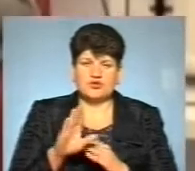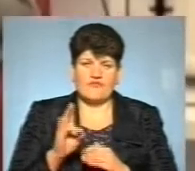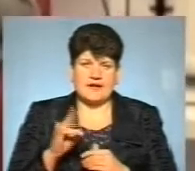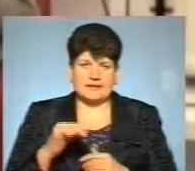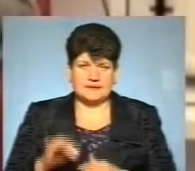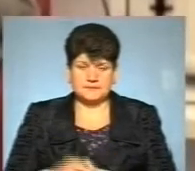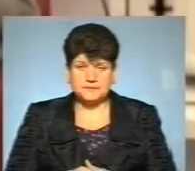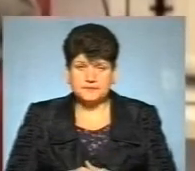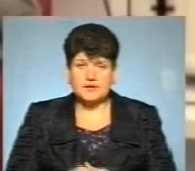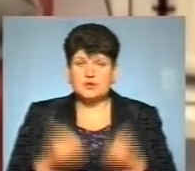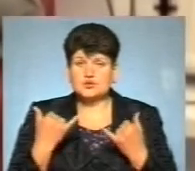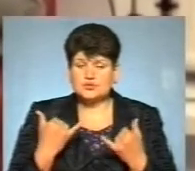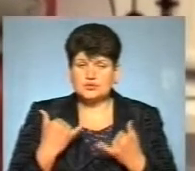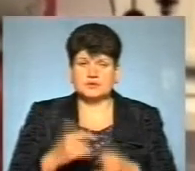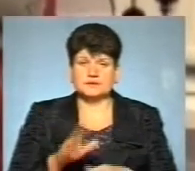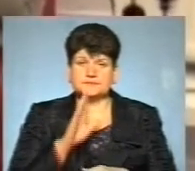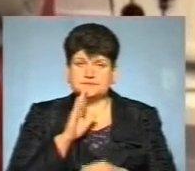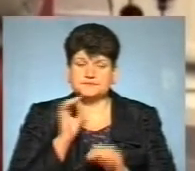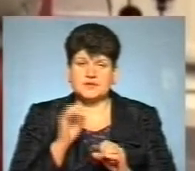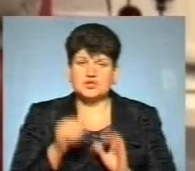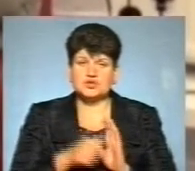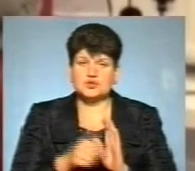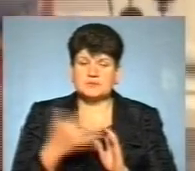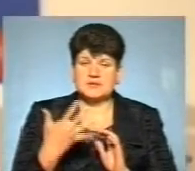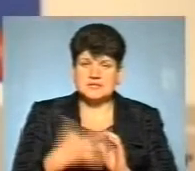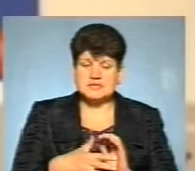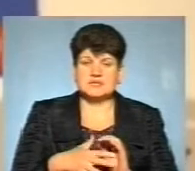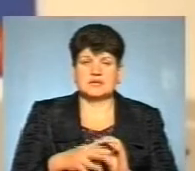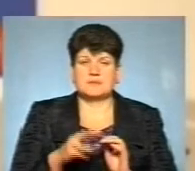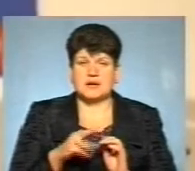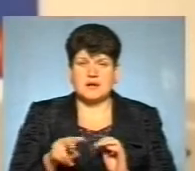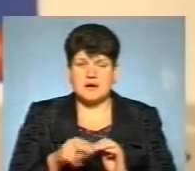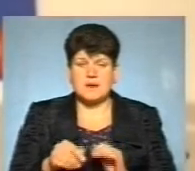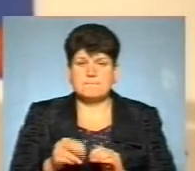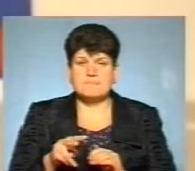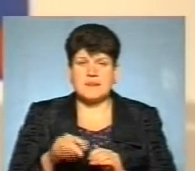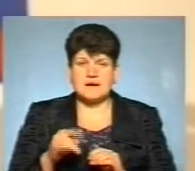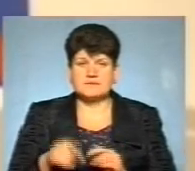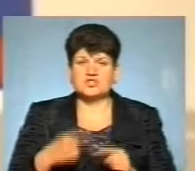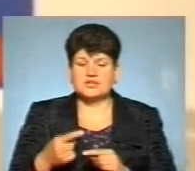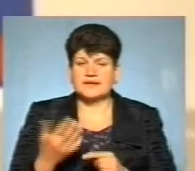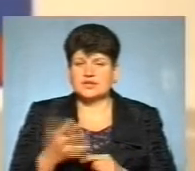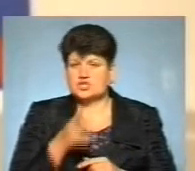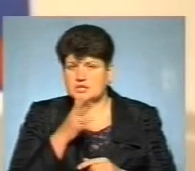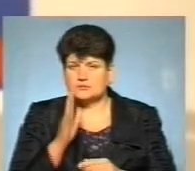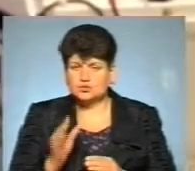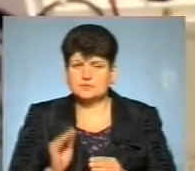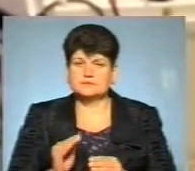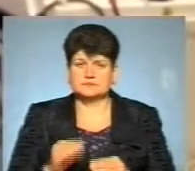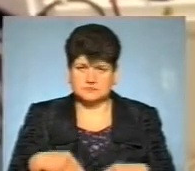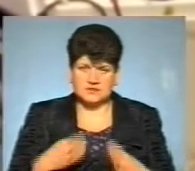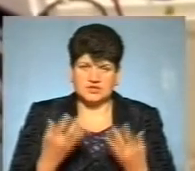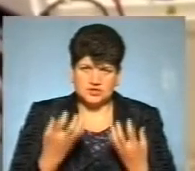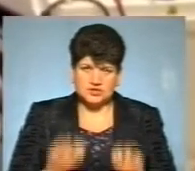імуноглобуліна. Сьогодні Юлія Кикоть здала 650 мл плазми. Каже, через деякий час стане донором ще раз.